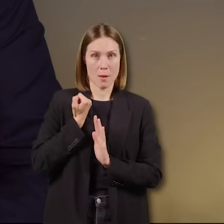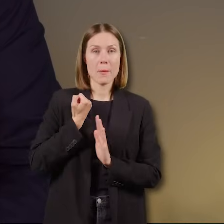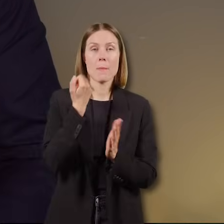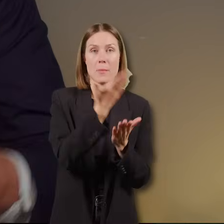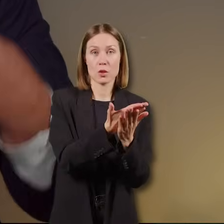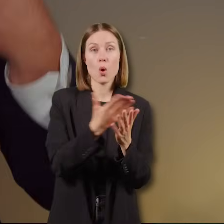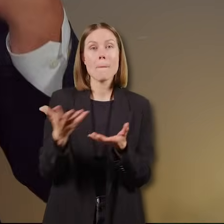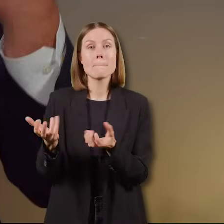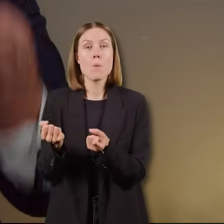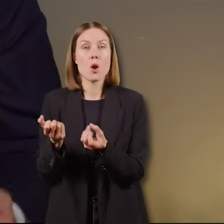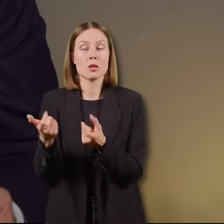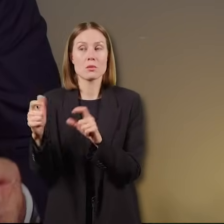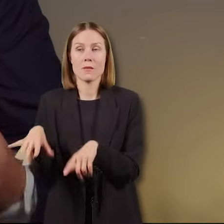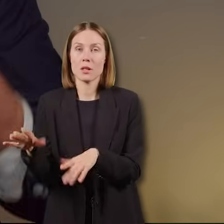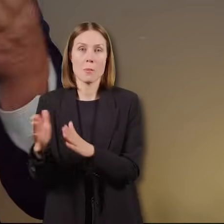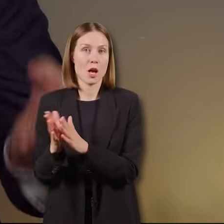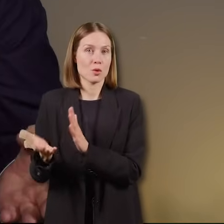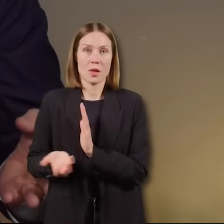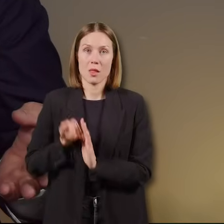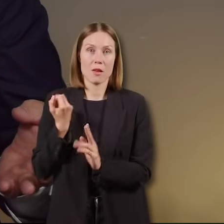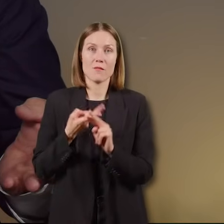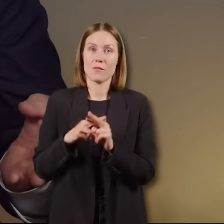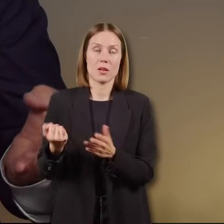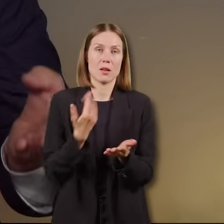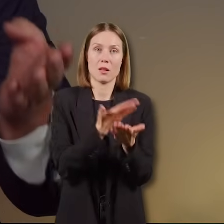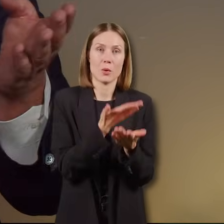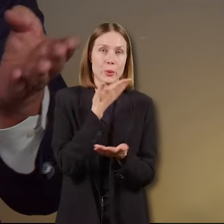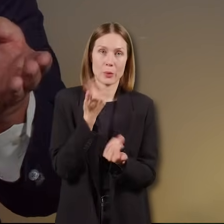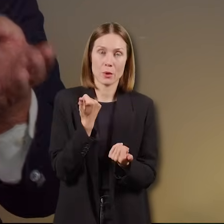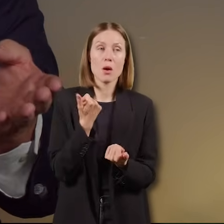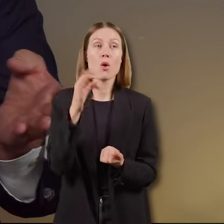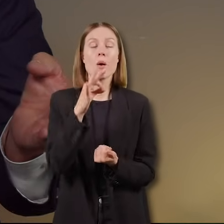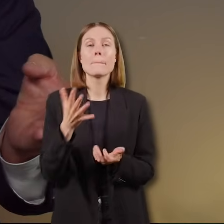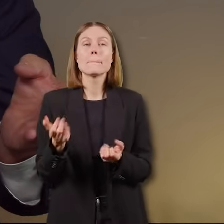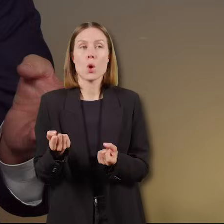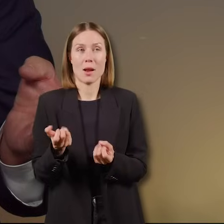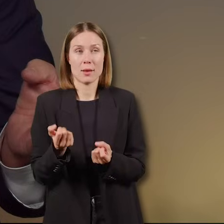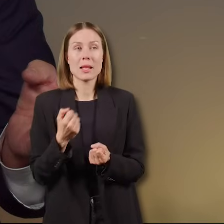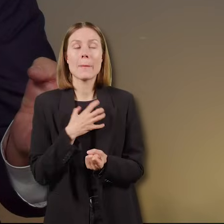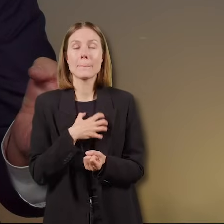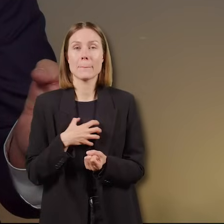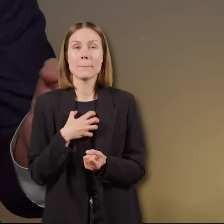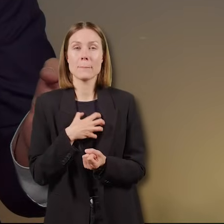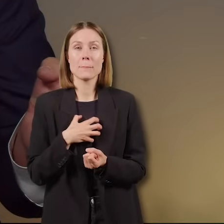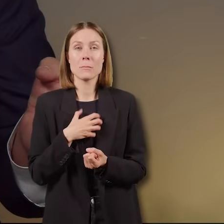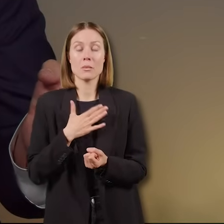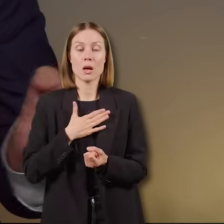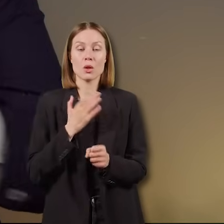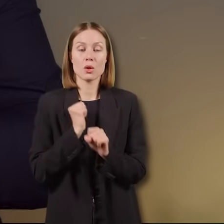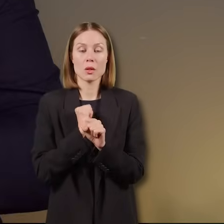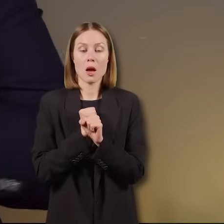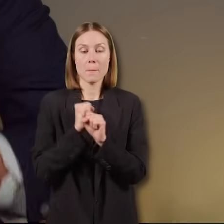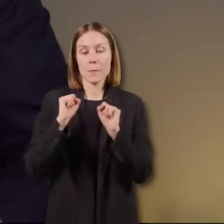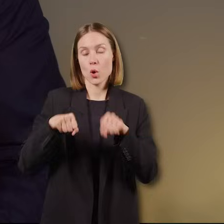Molėtų savivaldybės aš tų prašymų negavau, todėl nepateikiau. O dabar, pavyzdžiui, kas liečia Molėtus, pagrindinis mano darbas, ką aš galiu